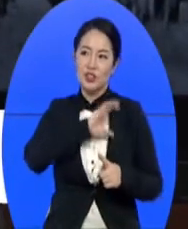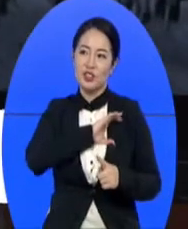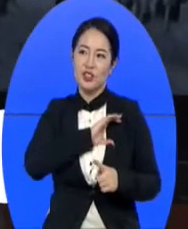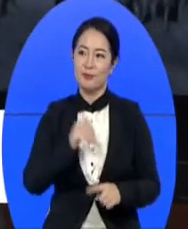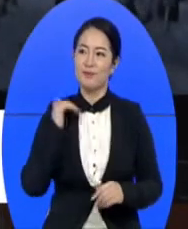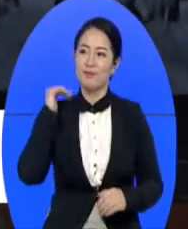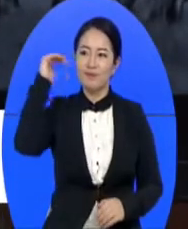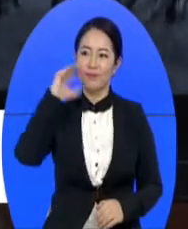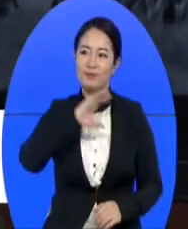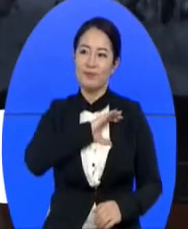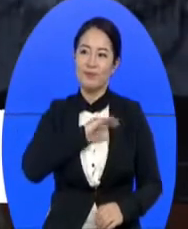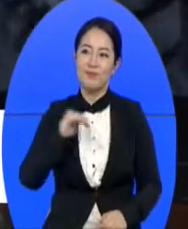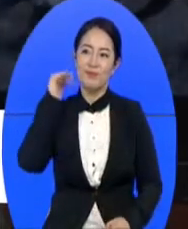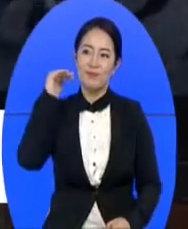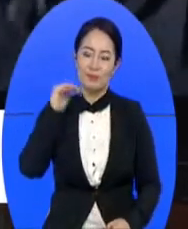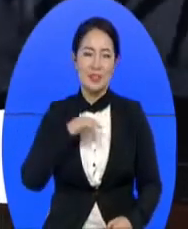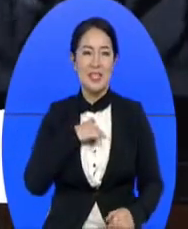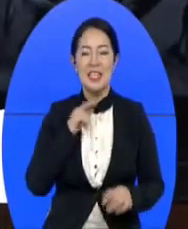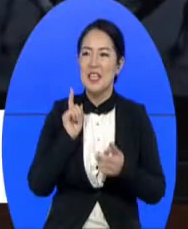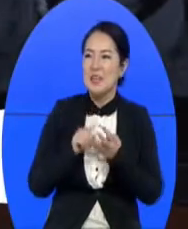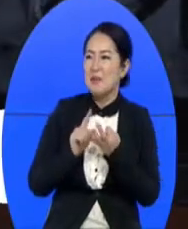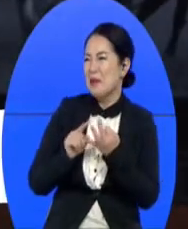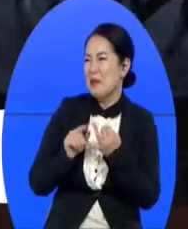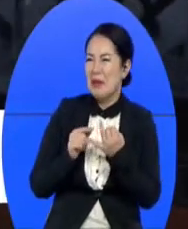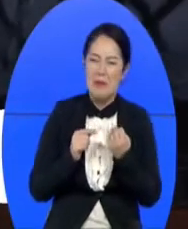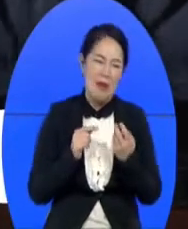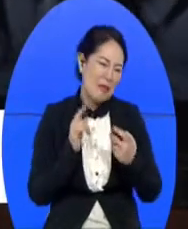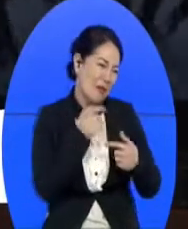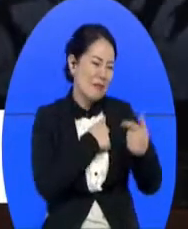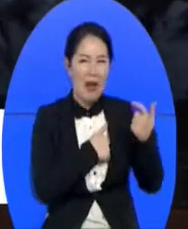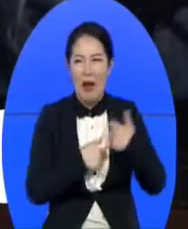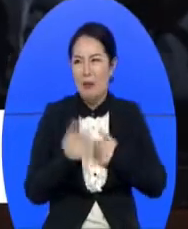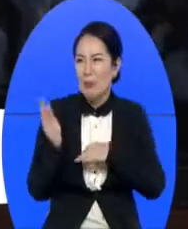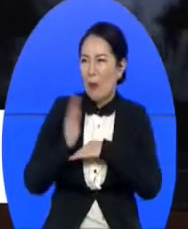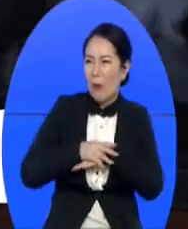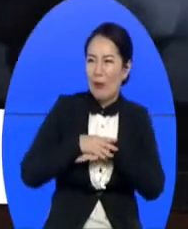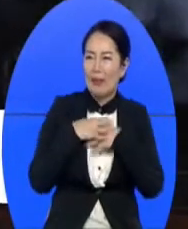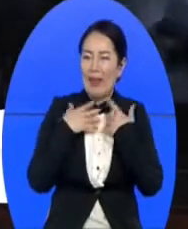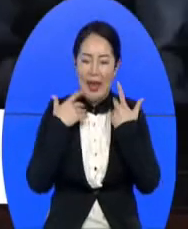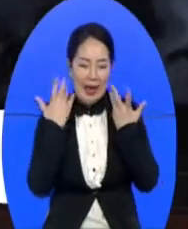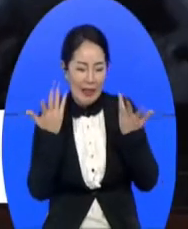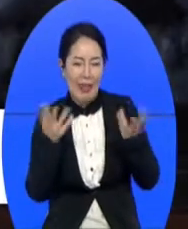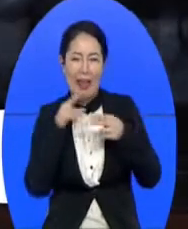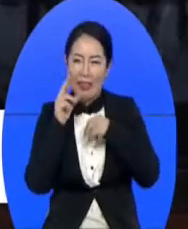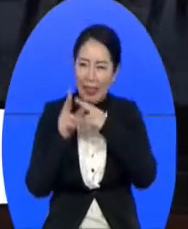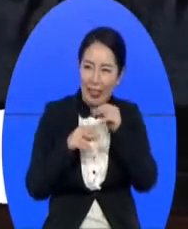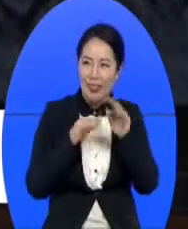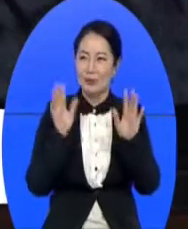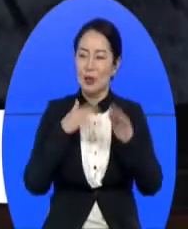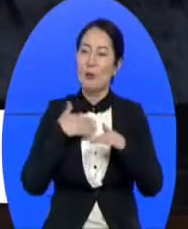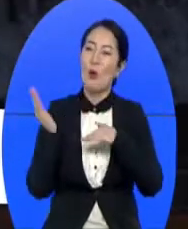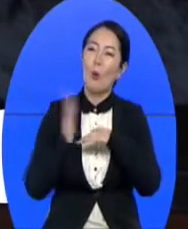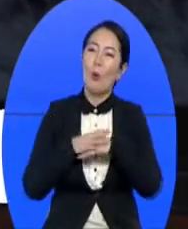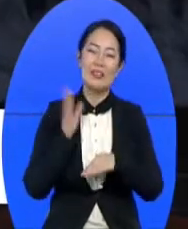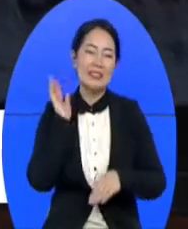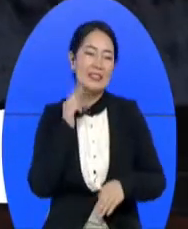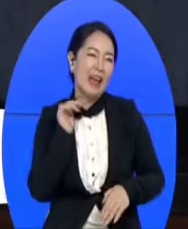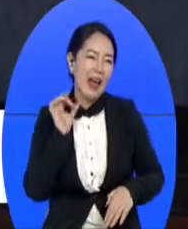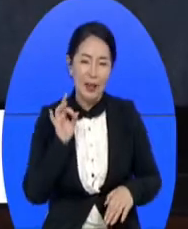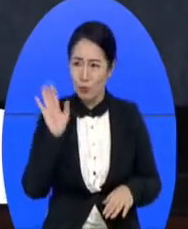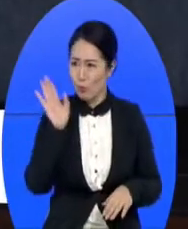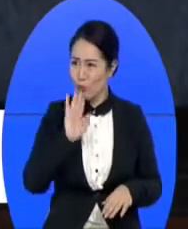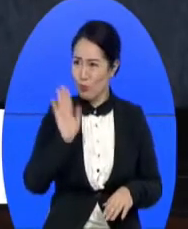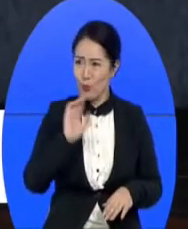хэрэгтэй. Ерөөсө тэр ийм тийм одоо би одоо зовхон үхэн юм одоо зарим яг заа би өвсөн дээр энэ гэдэг тэгж